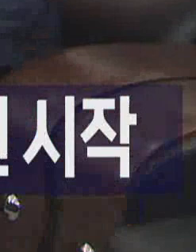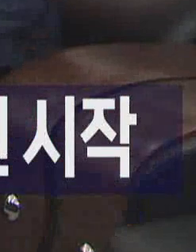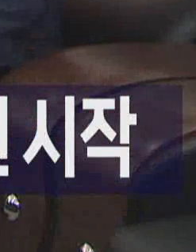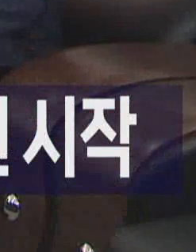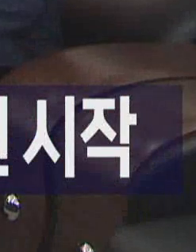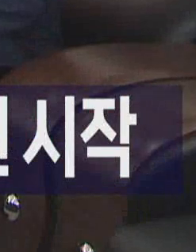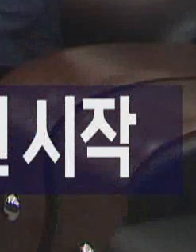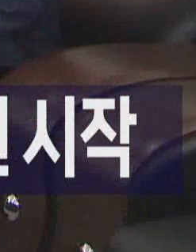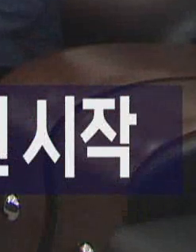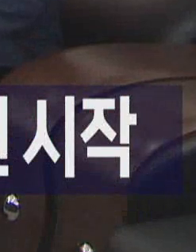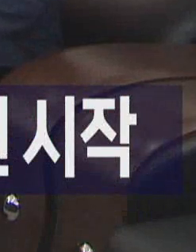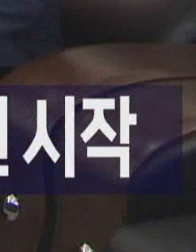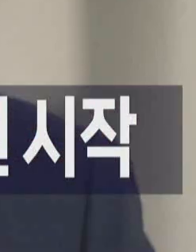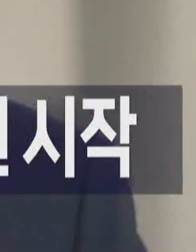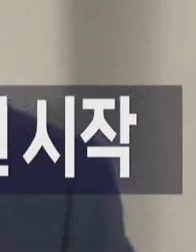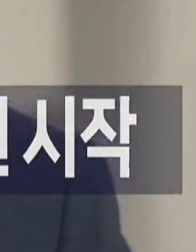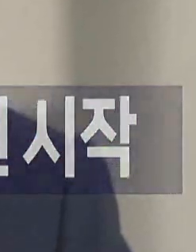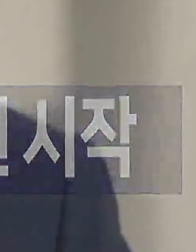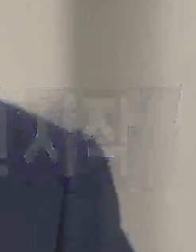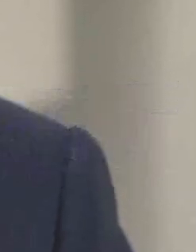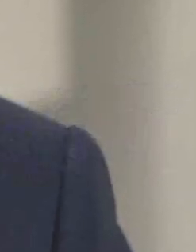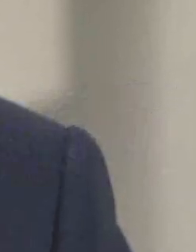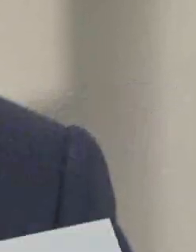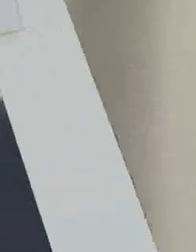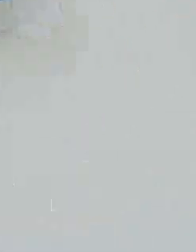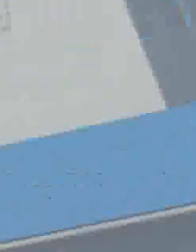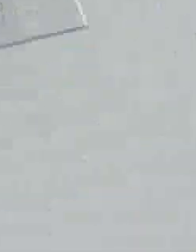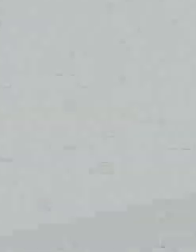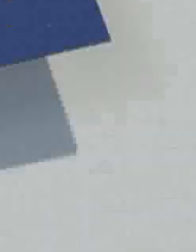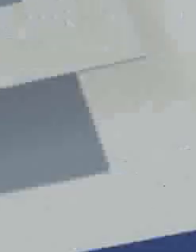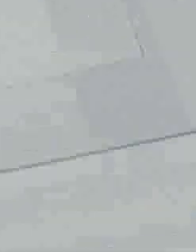나왔다며 호남의 적극적인 지원을 호소했습니다.